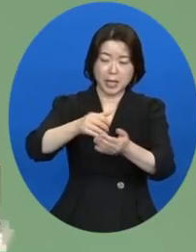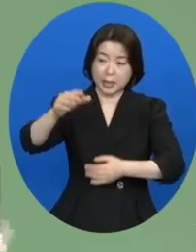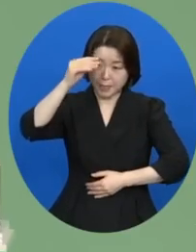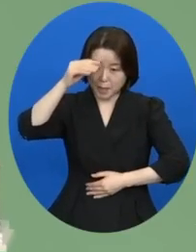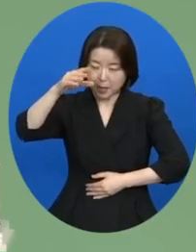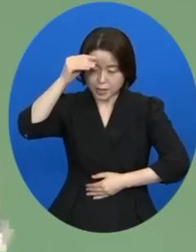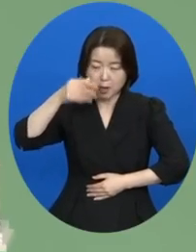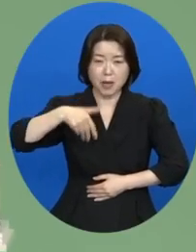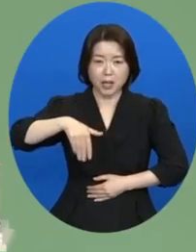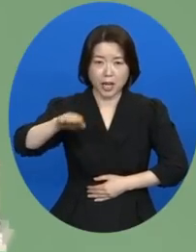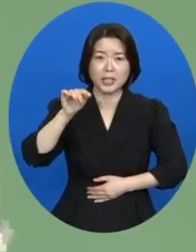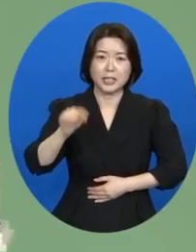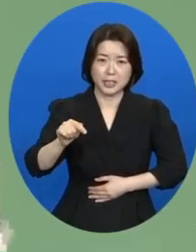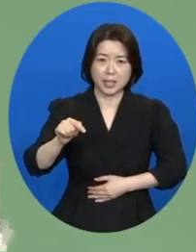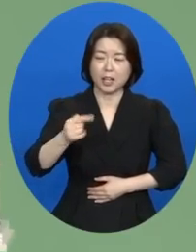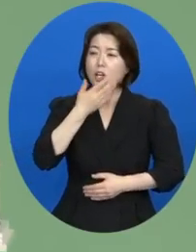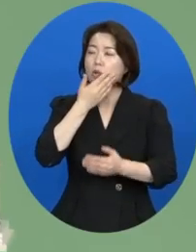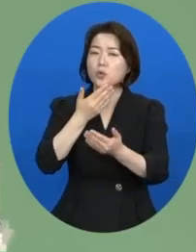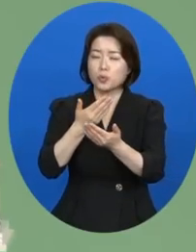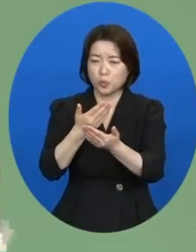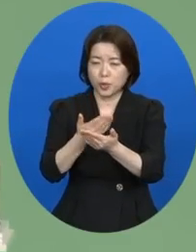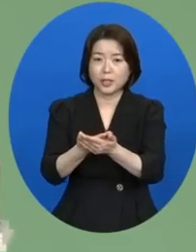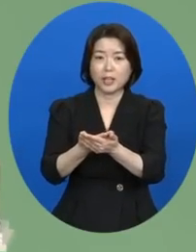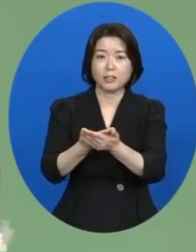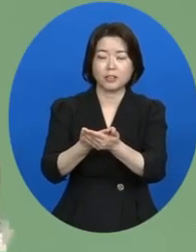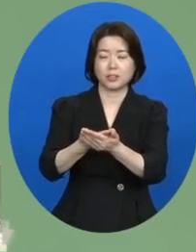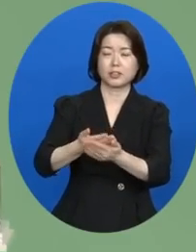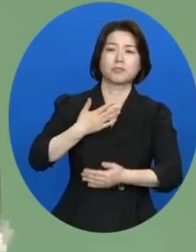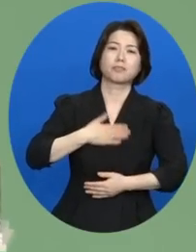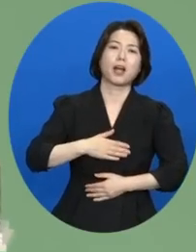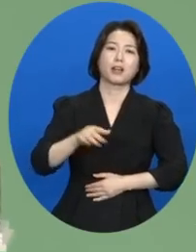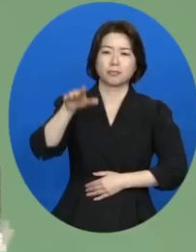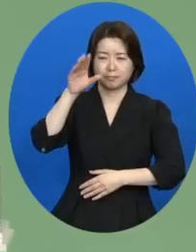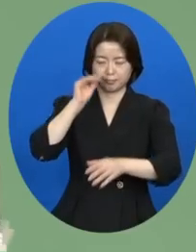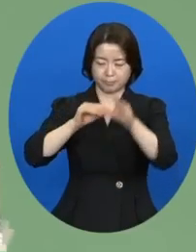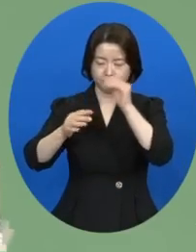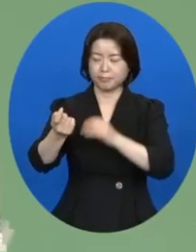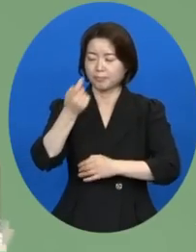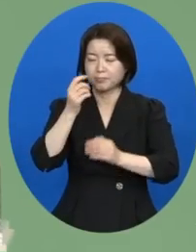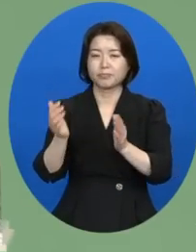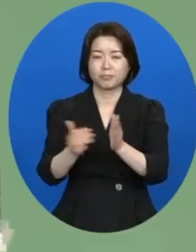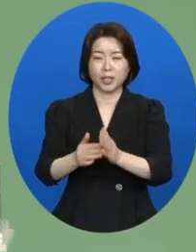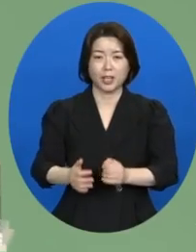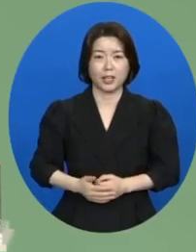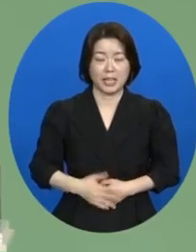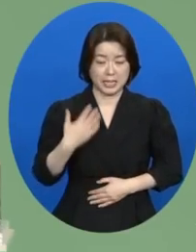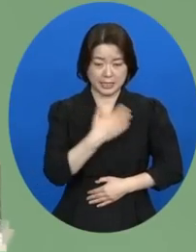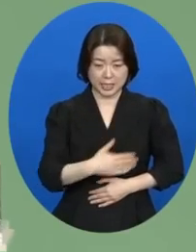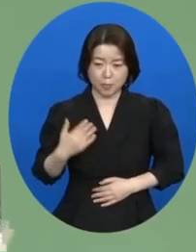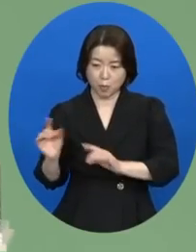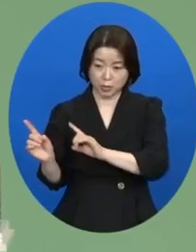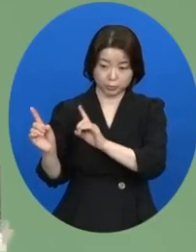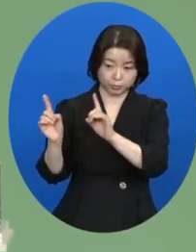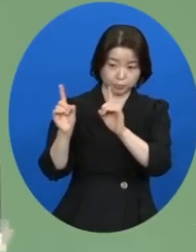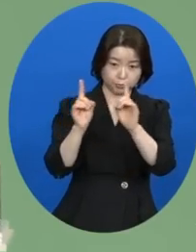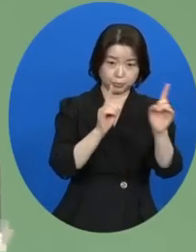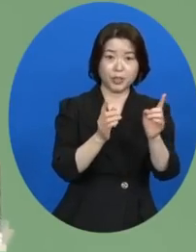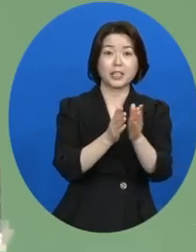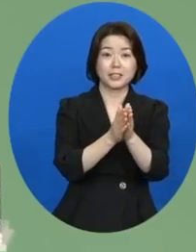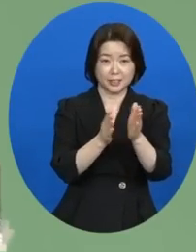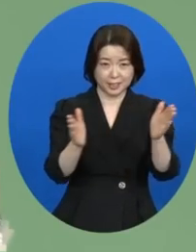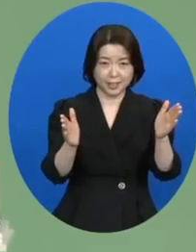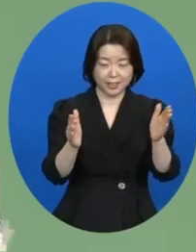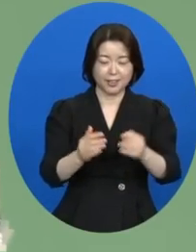것이 중요한 줄 알게 하셨습니다. 제 몸이 회복되기 시작하고